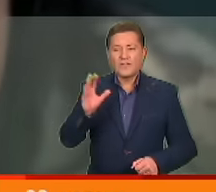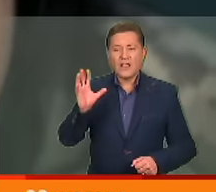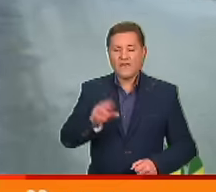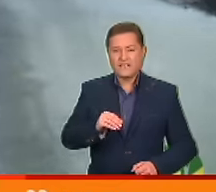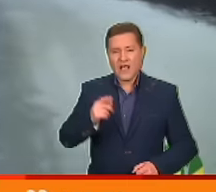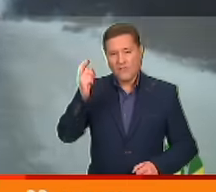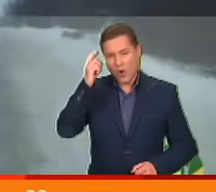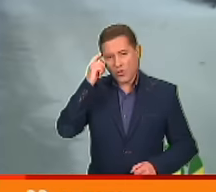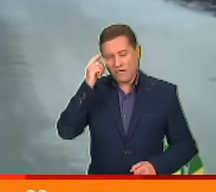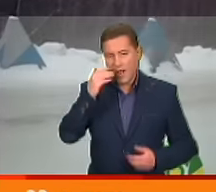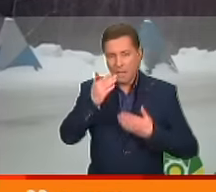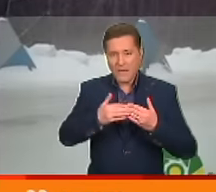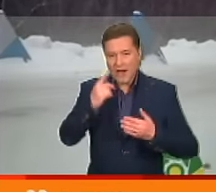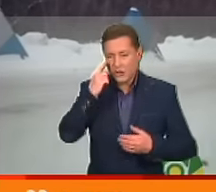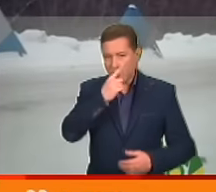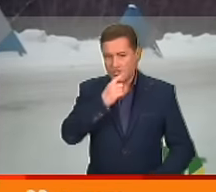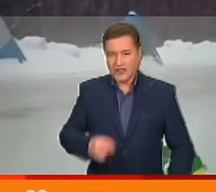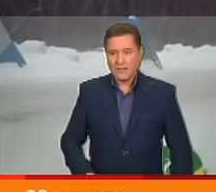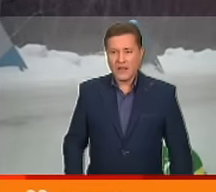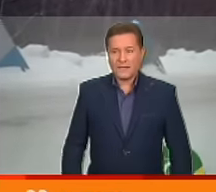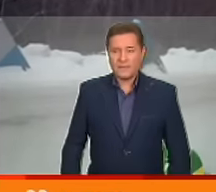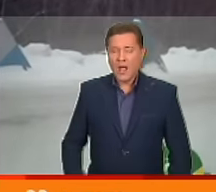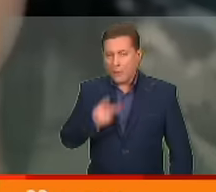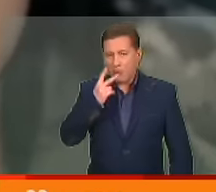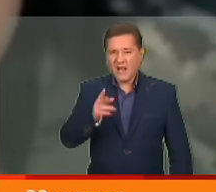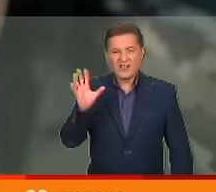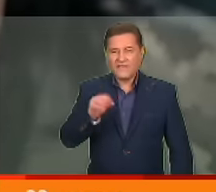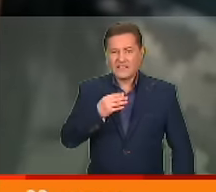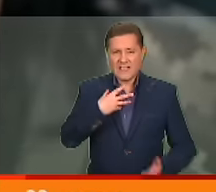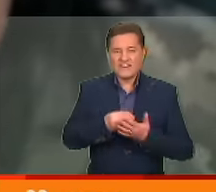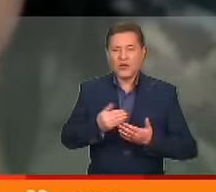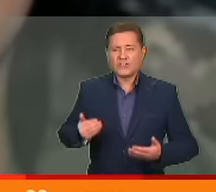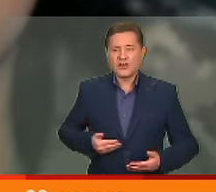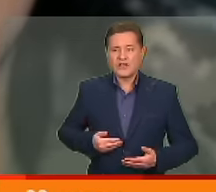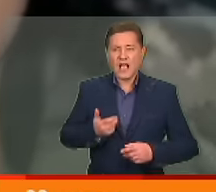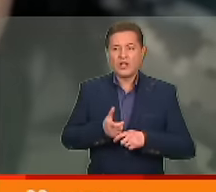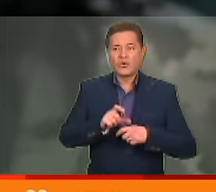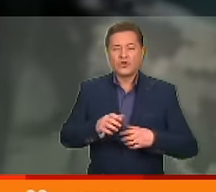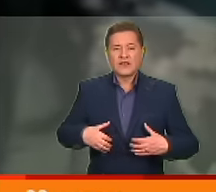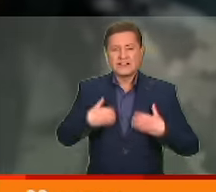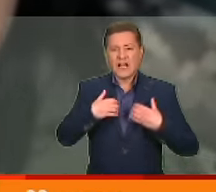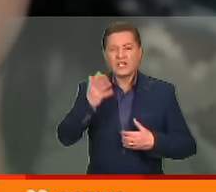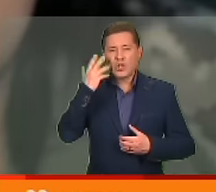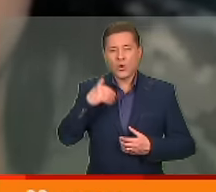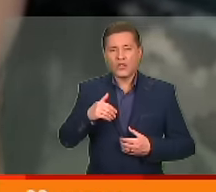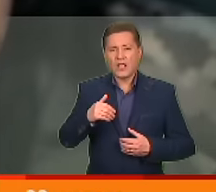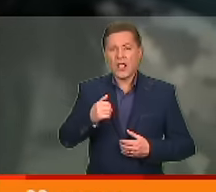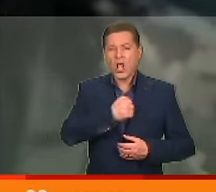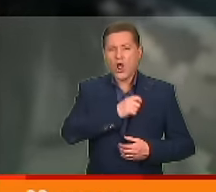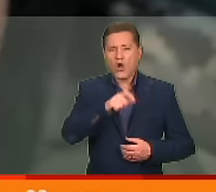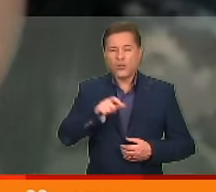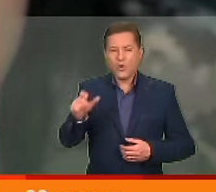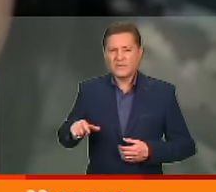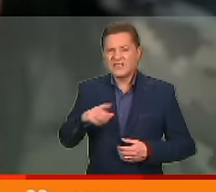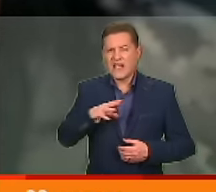все чувствувала, і перед очима я побачила все своє життя. Було дуже страшно, коли хлопці, я їх всіх знаю і бачу, як вони